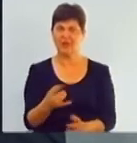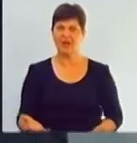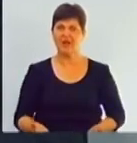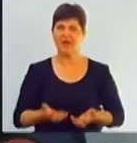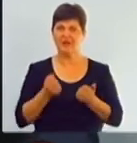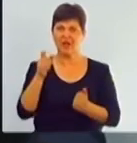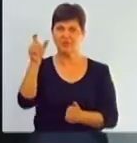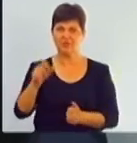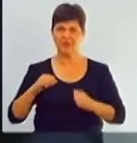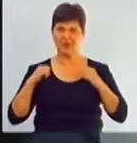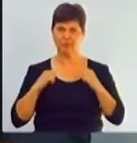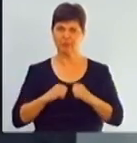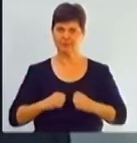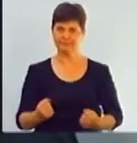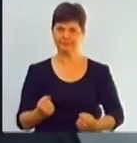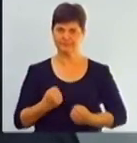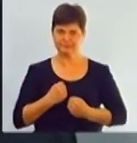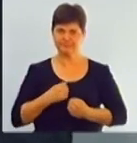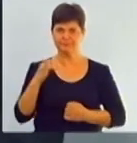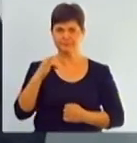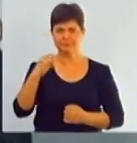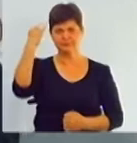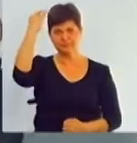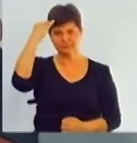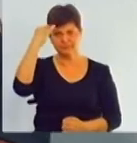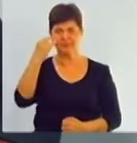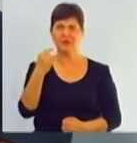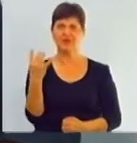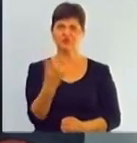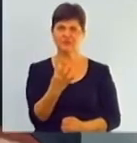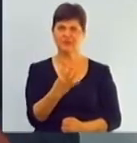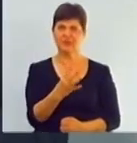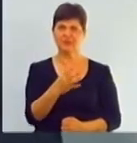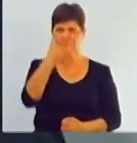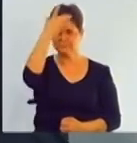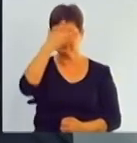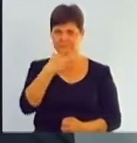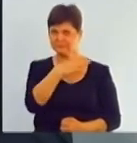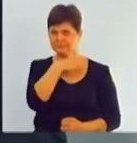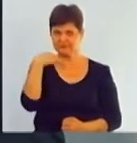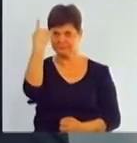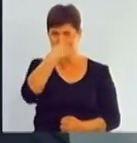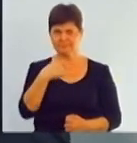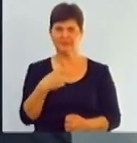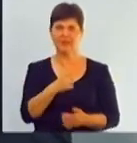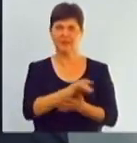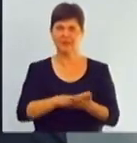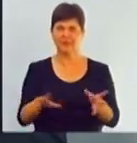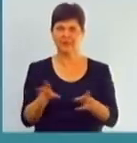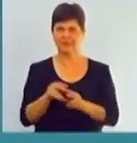передали бронежилети та шоломи 4-го класу захисту. Ну а далі тему продовжить моя колега Дар'я